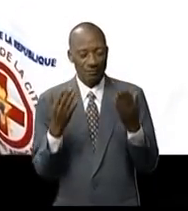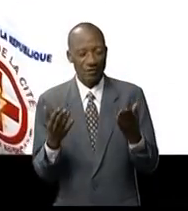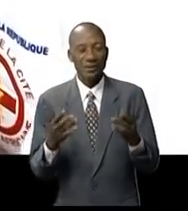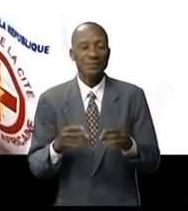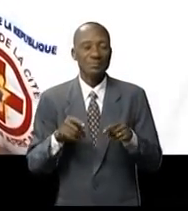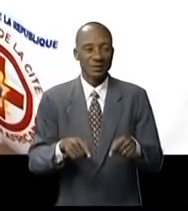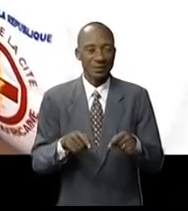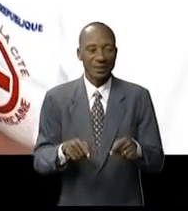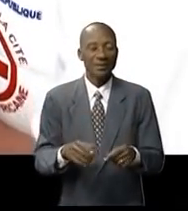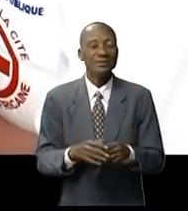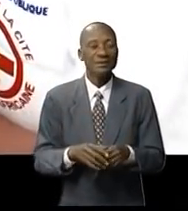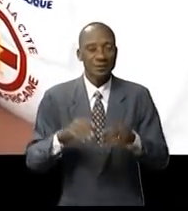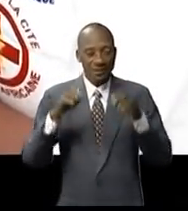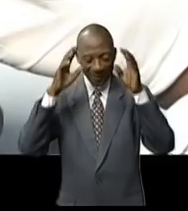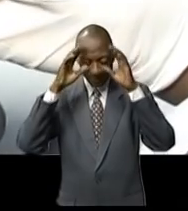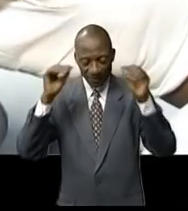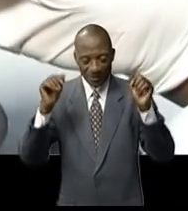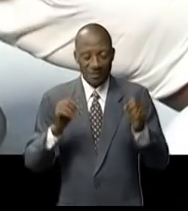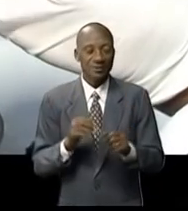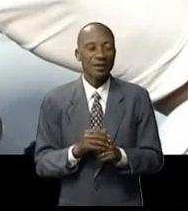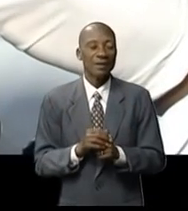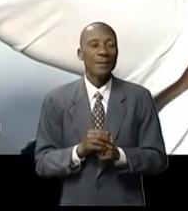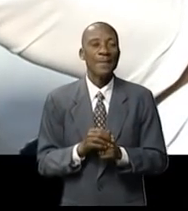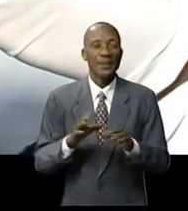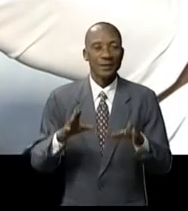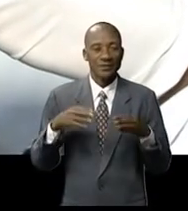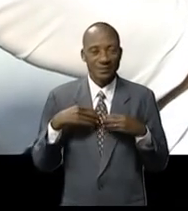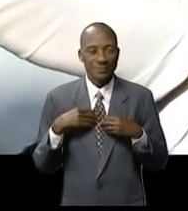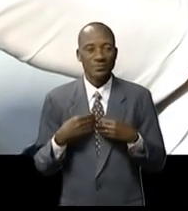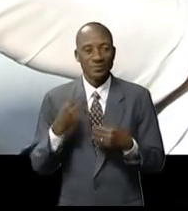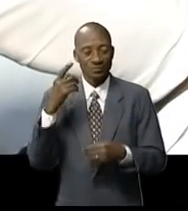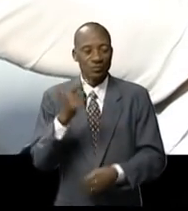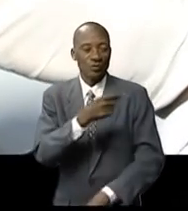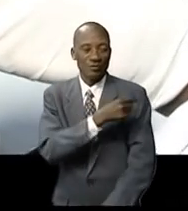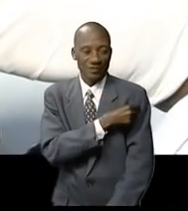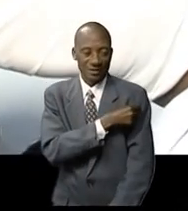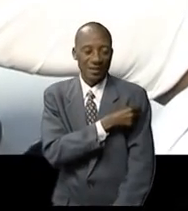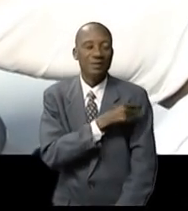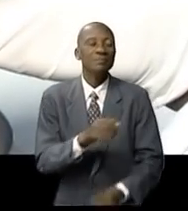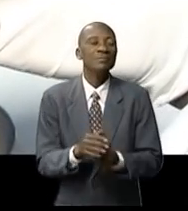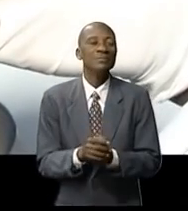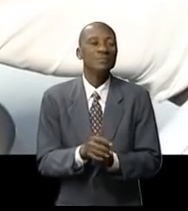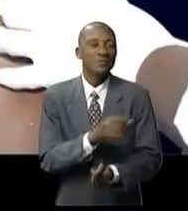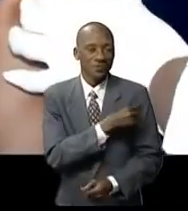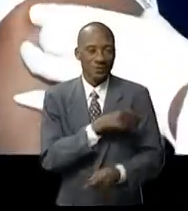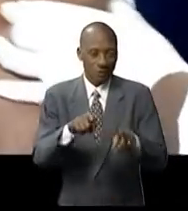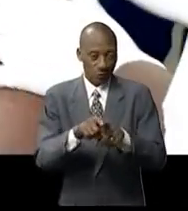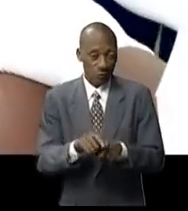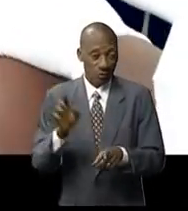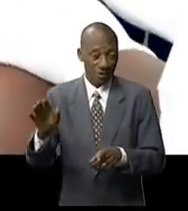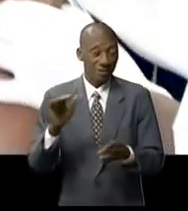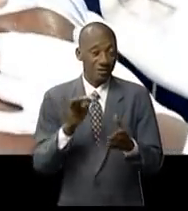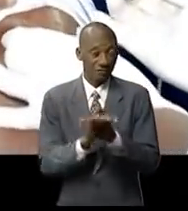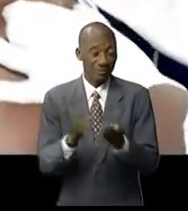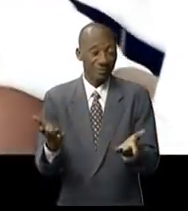en personne sûre que le vaccin protège. C'est vrai que le